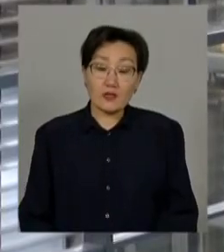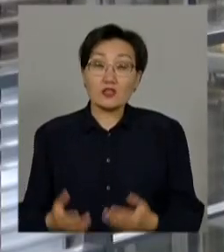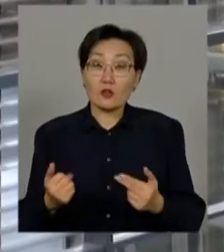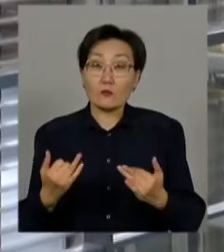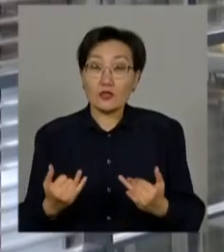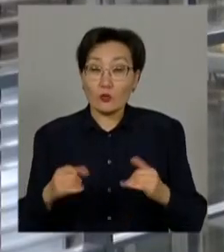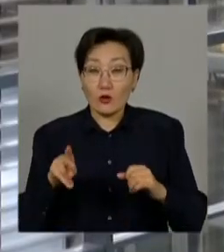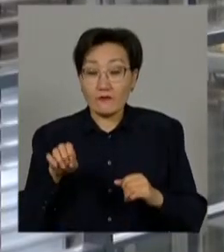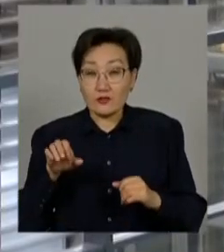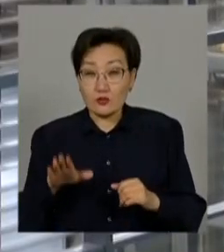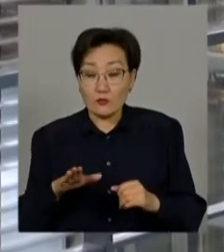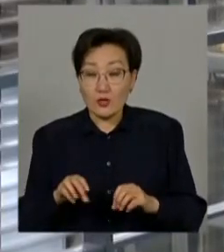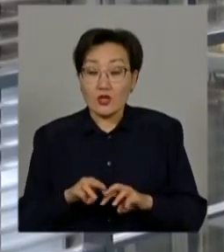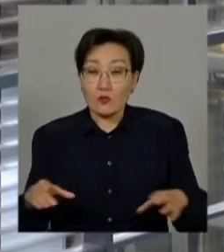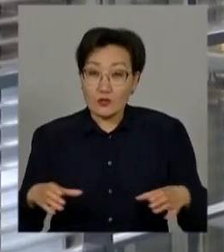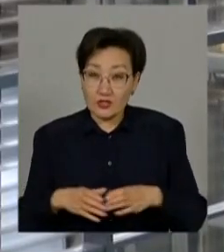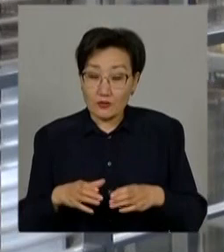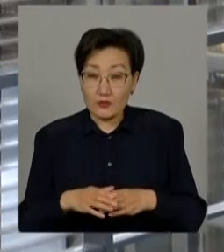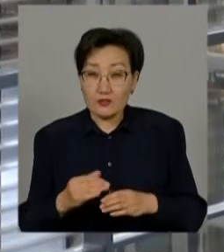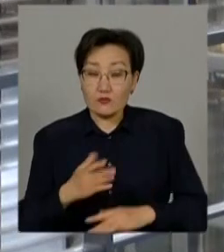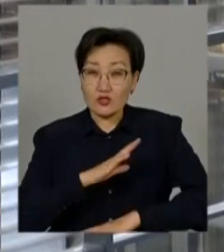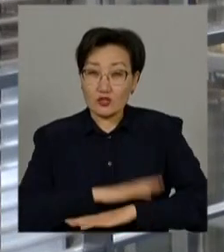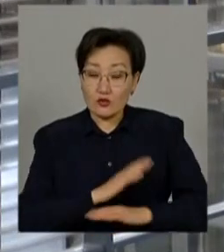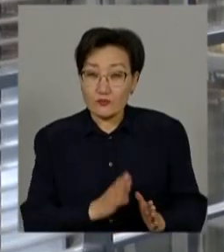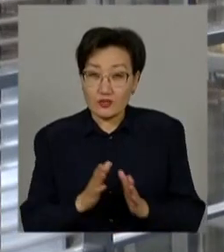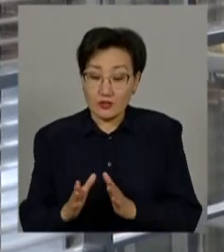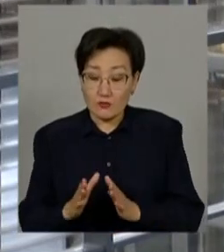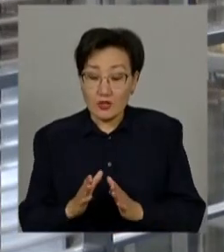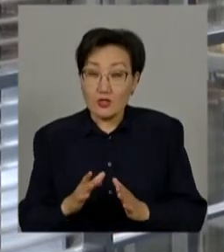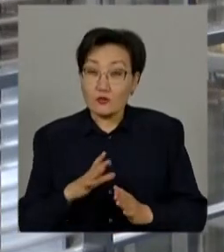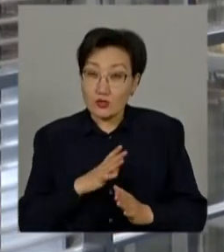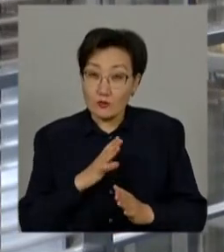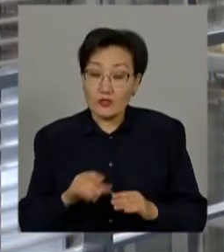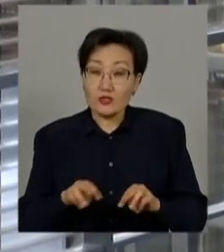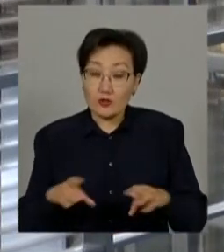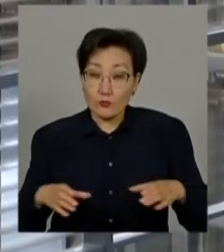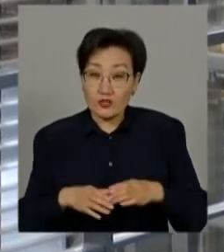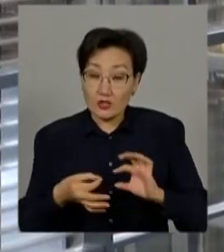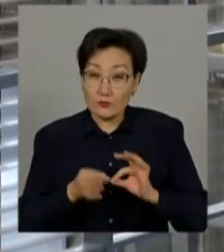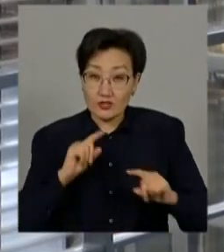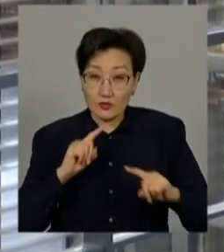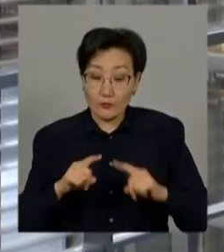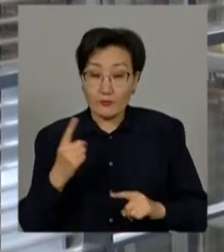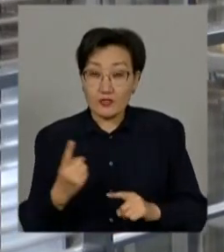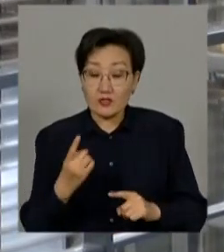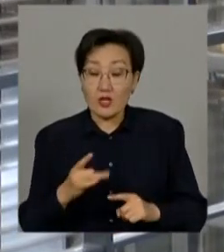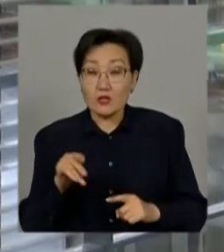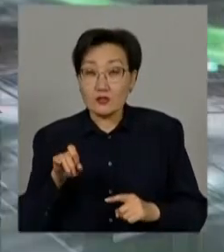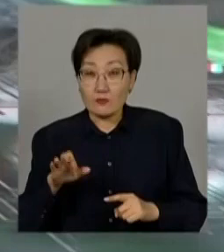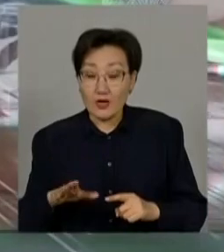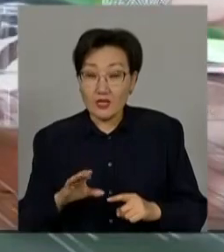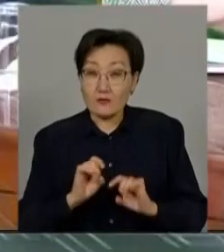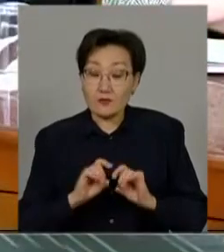Бүгін Қасым-Жомарт Тоқаев үкімет мүшелерін бір тәртіпке келтіріп алғандай болды. Үкіметтің кеңейтілген отырысында бірінші болып Әлихан Смайылов